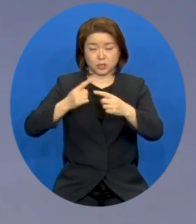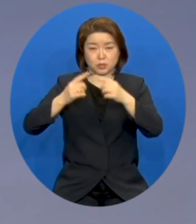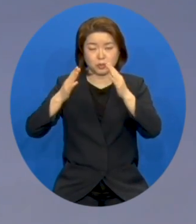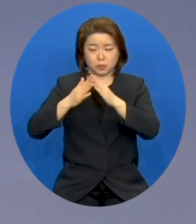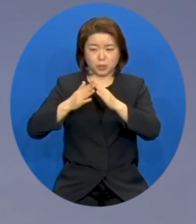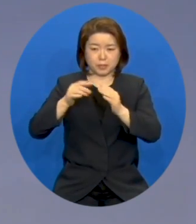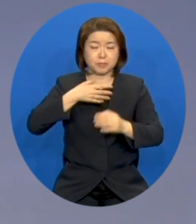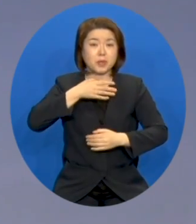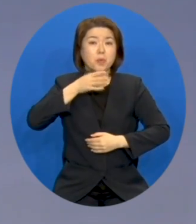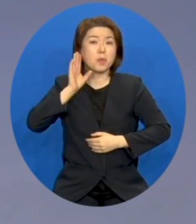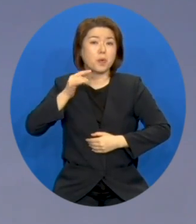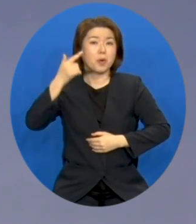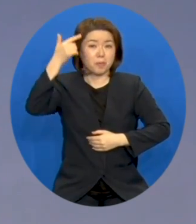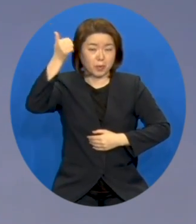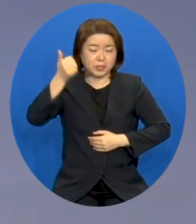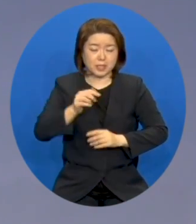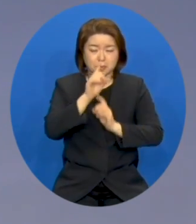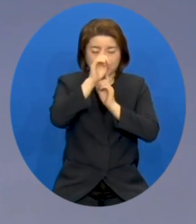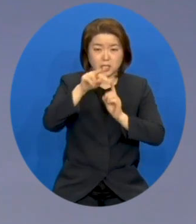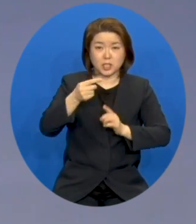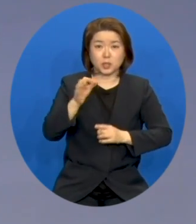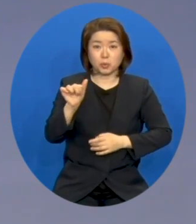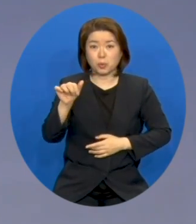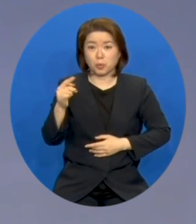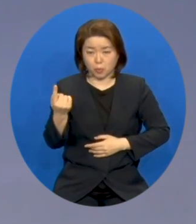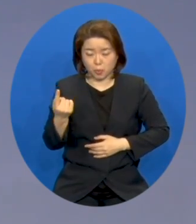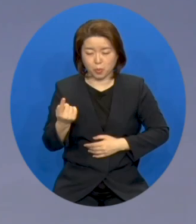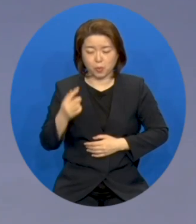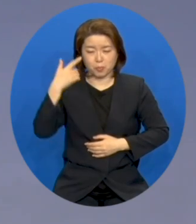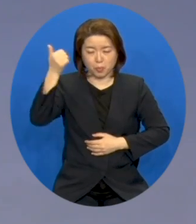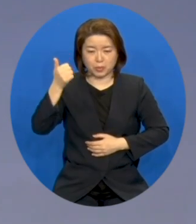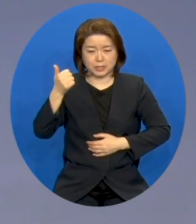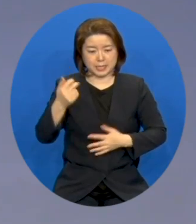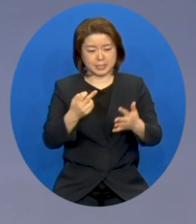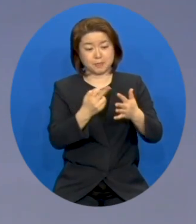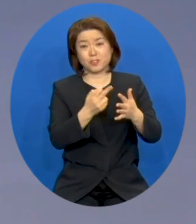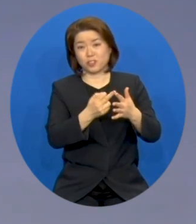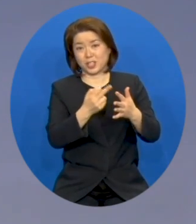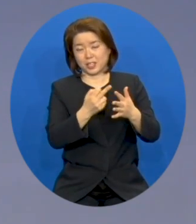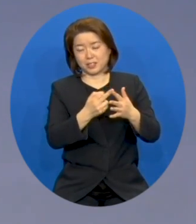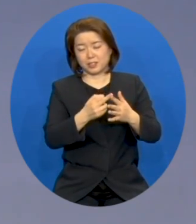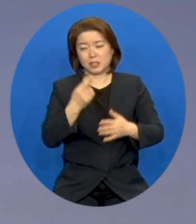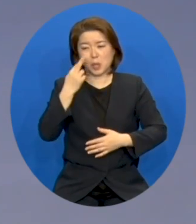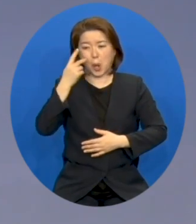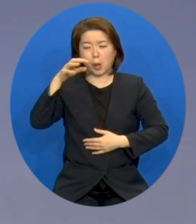목사님이신 이동원 목사님, 둘째 아들이 미국의